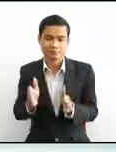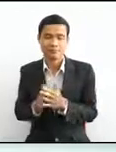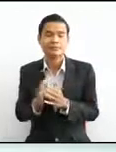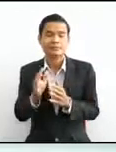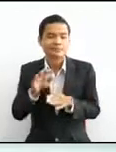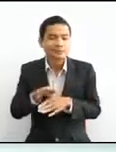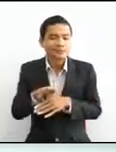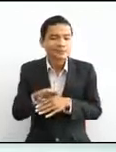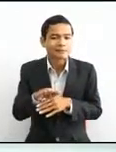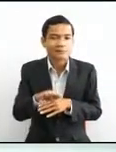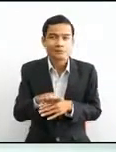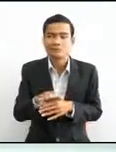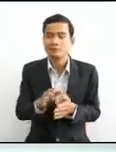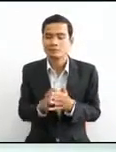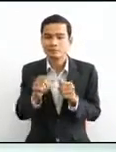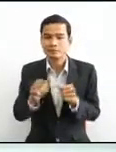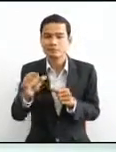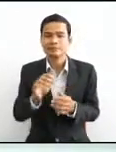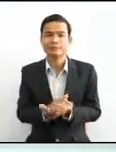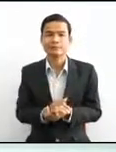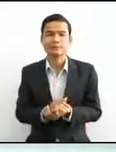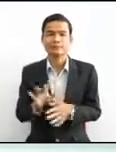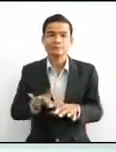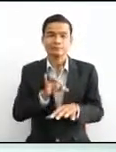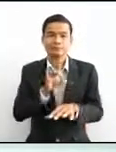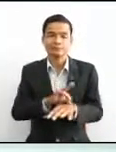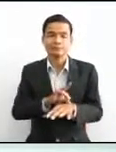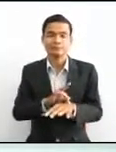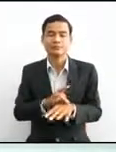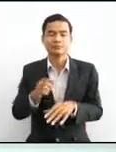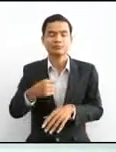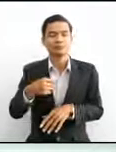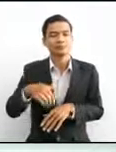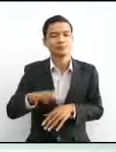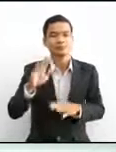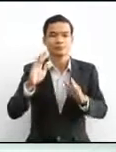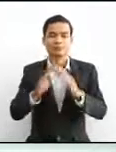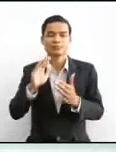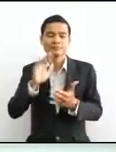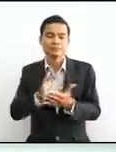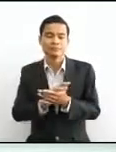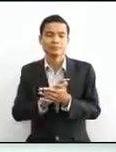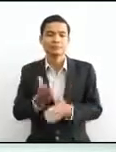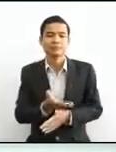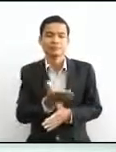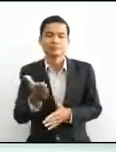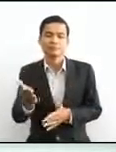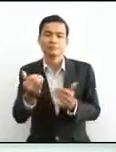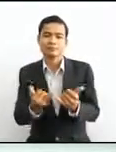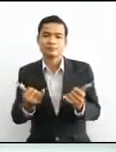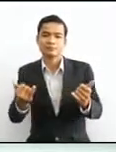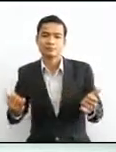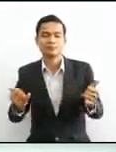dịu nè ta chăm chiến tâm nè kêu bê đai nhóm tay xa la hai ông cô